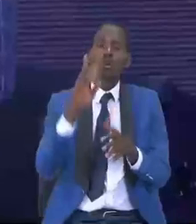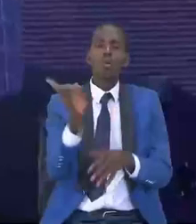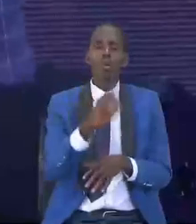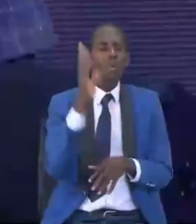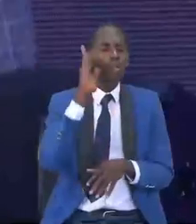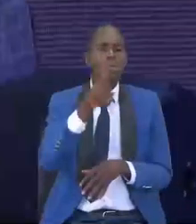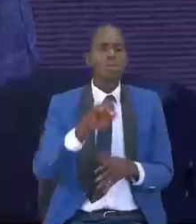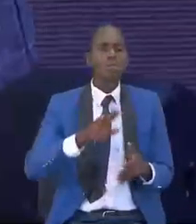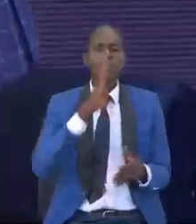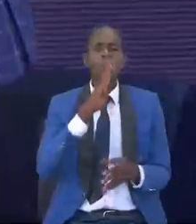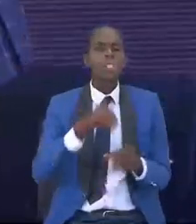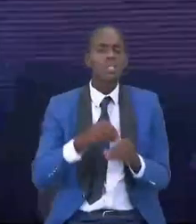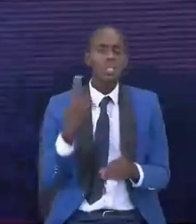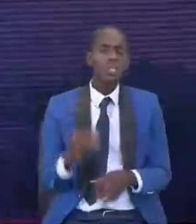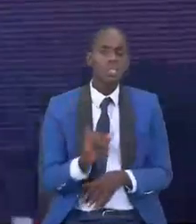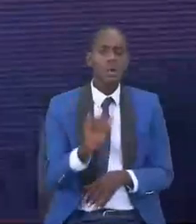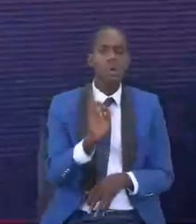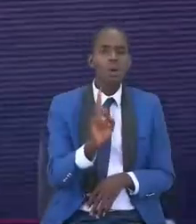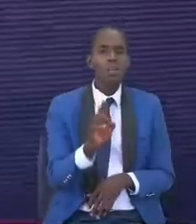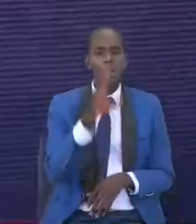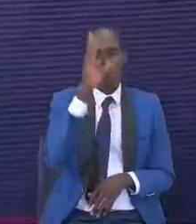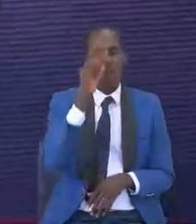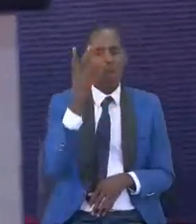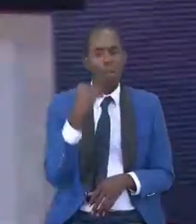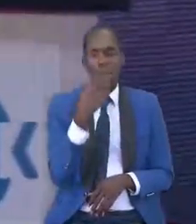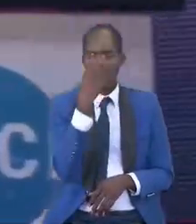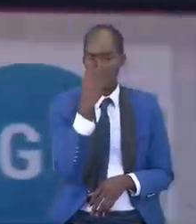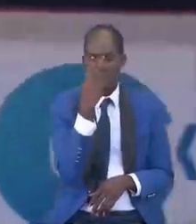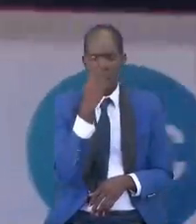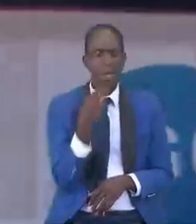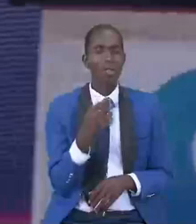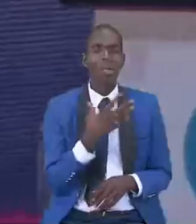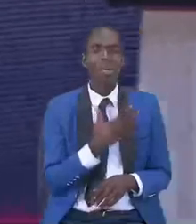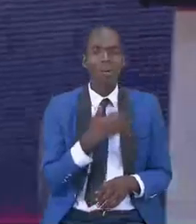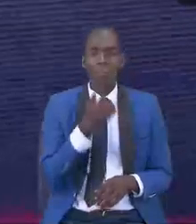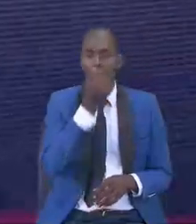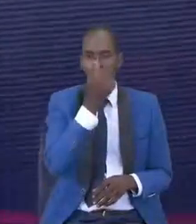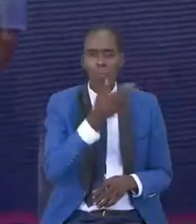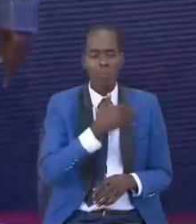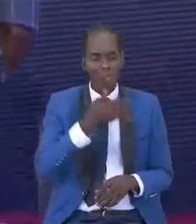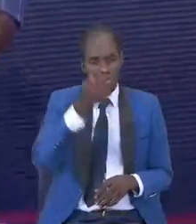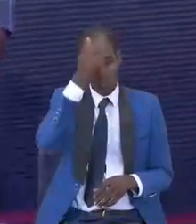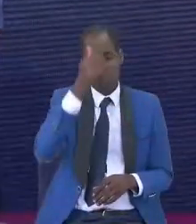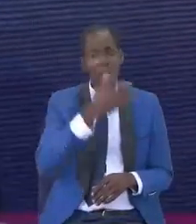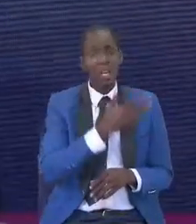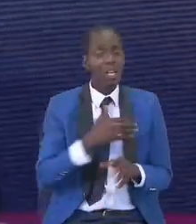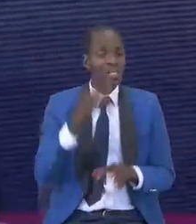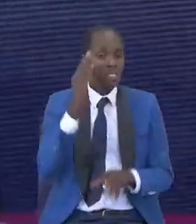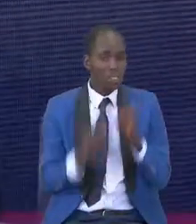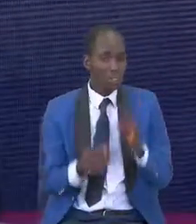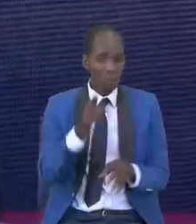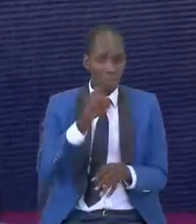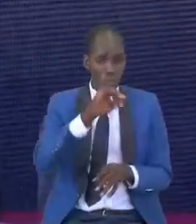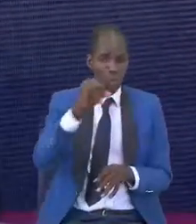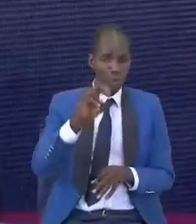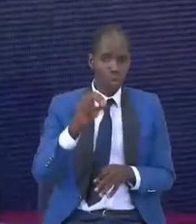était aveugle, sourd. Il dormait. Jonas, si tu mourais dans cette condition, toutes les bonnes